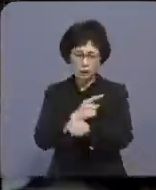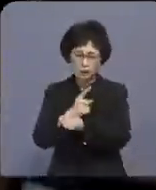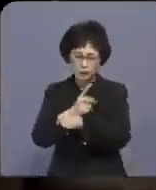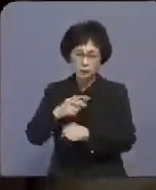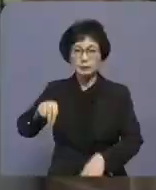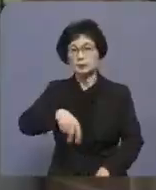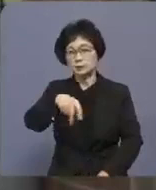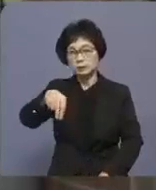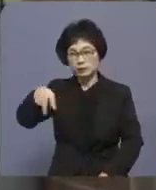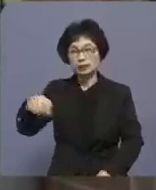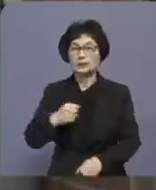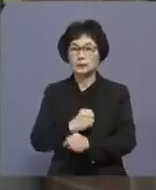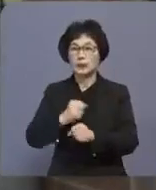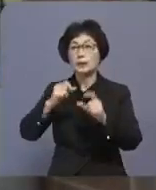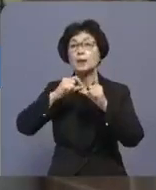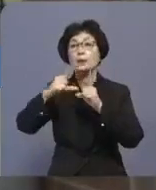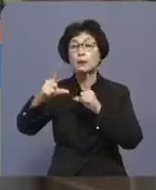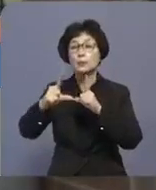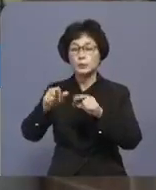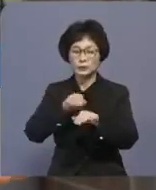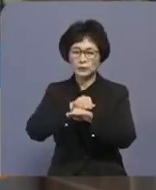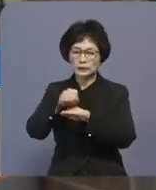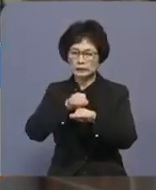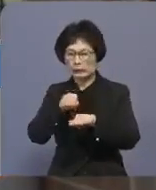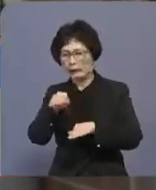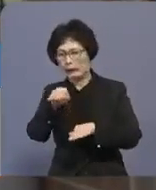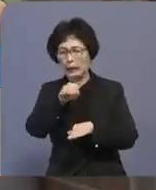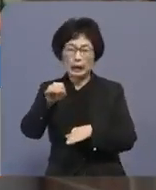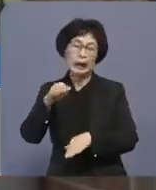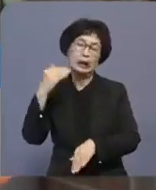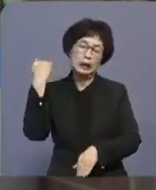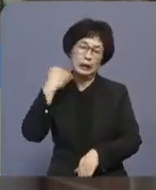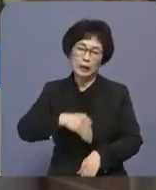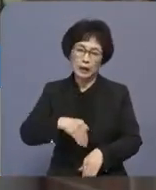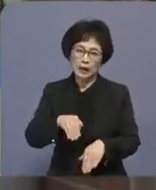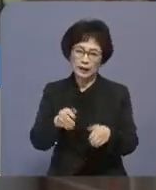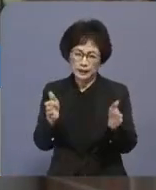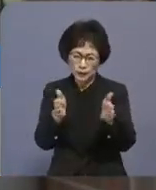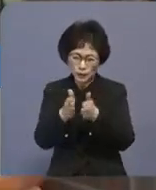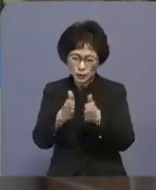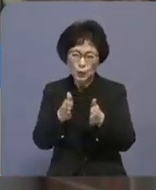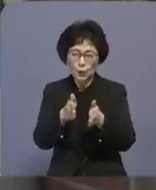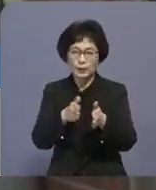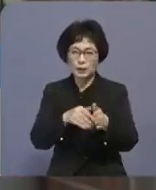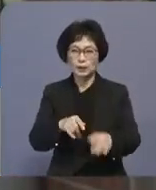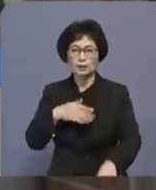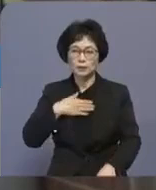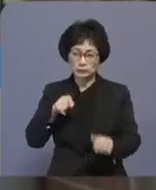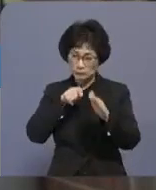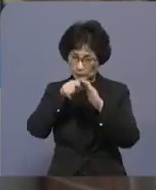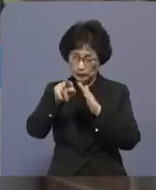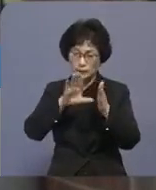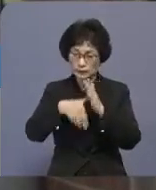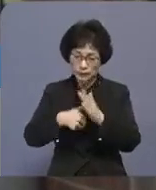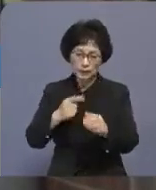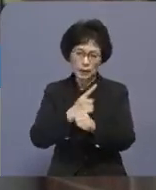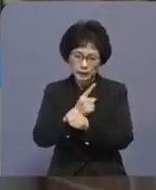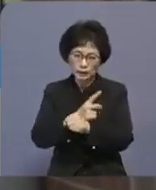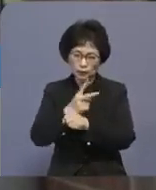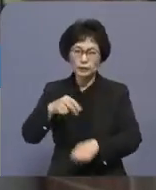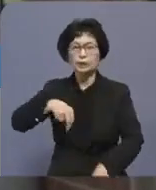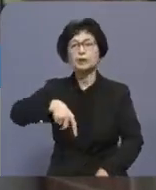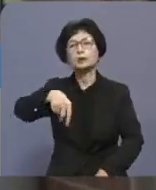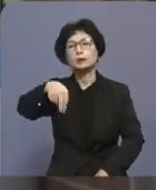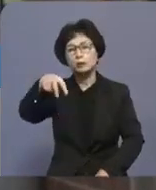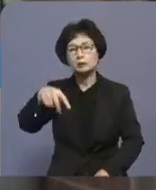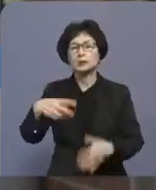합니다. 대부분 차가 들어갈 수 없는 협소한 곳에 위치해 있죠. 저희가 방문하게 되면은 한두 시간은 걷는